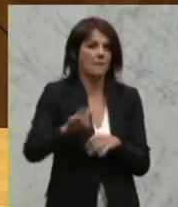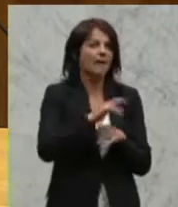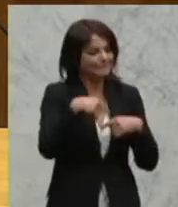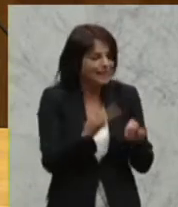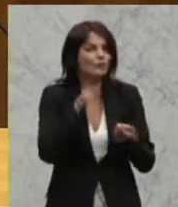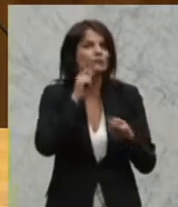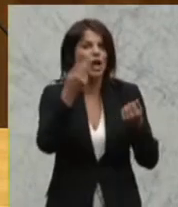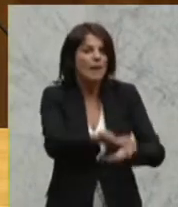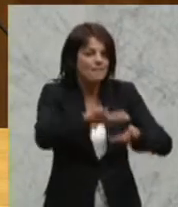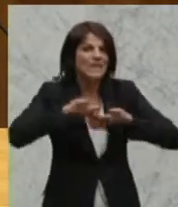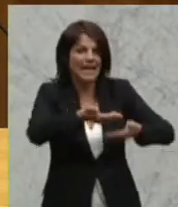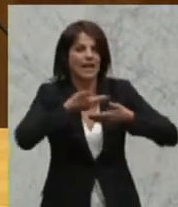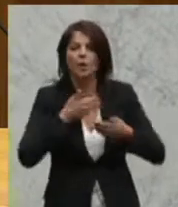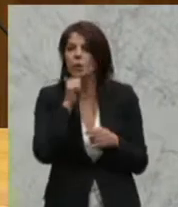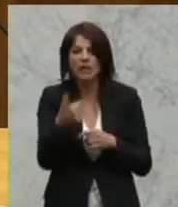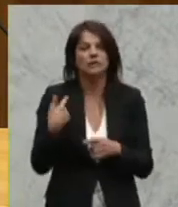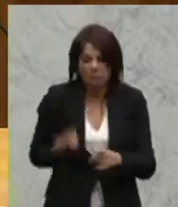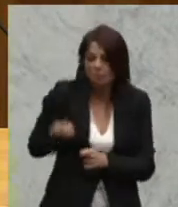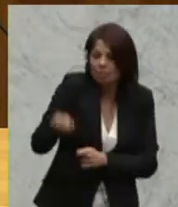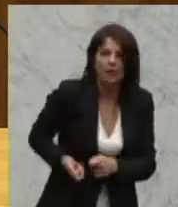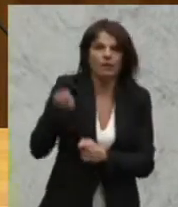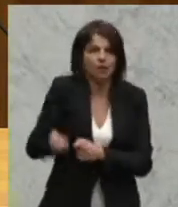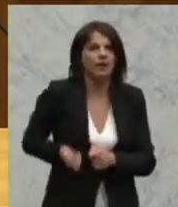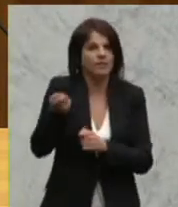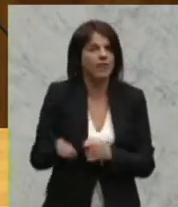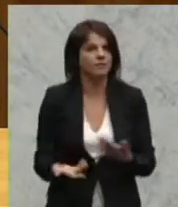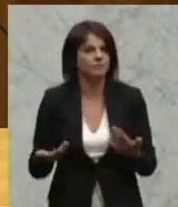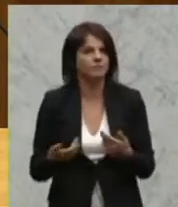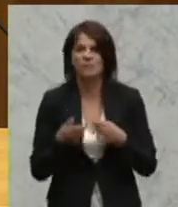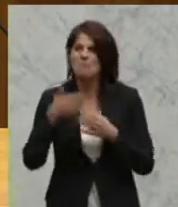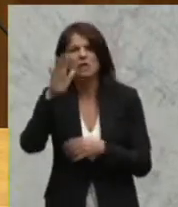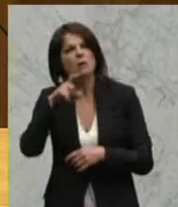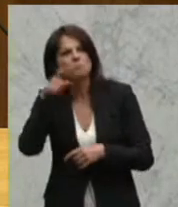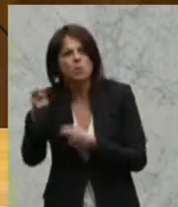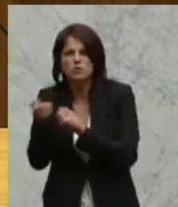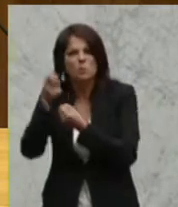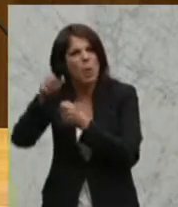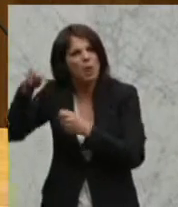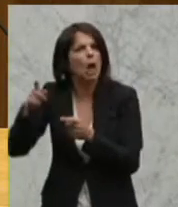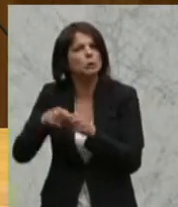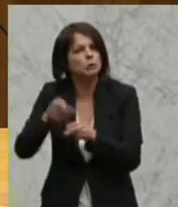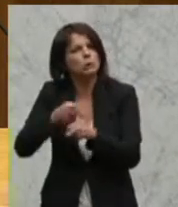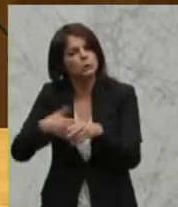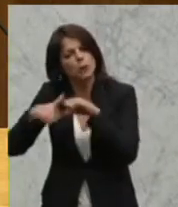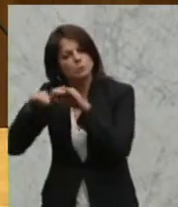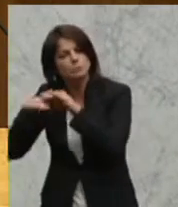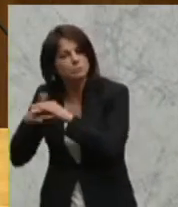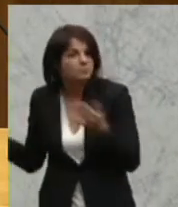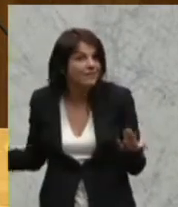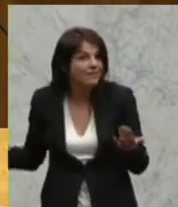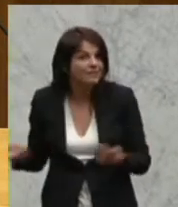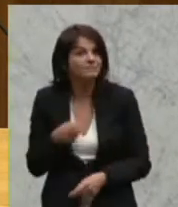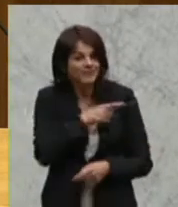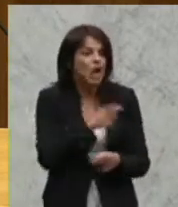bringen und nicht Steuergeld kosten, so wie die meisten Berufspolitiker und Staatsbediensteten eben den